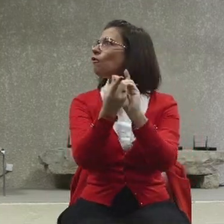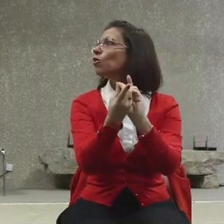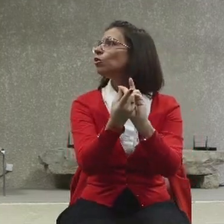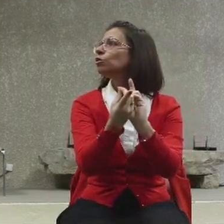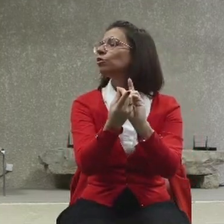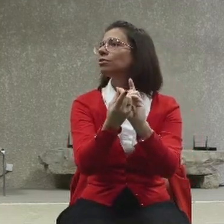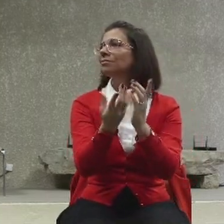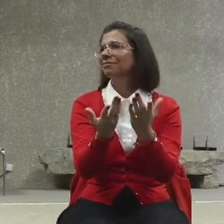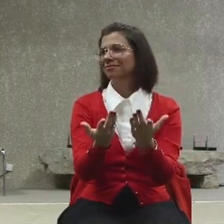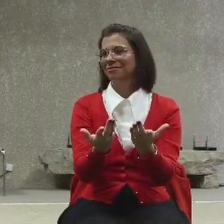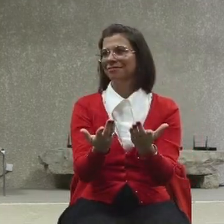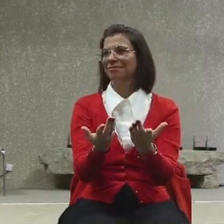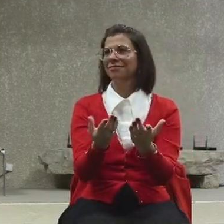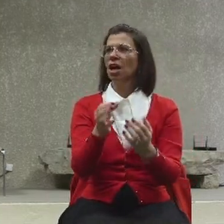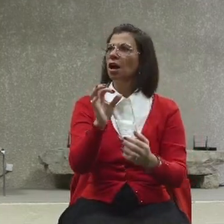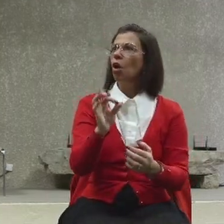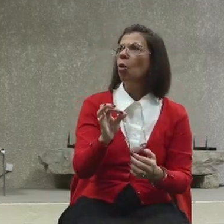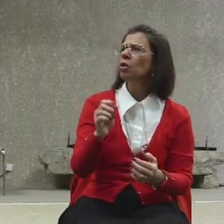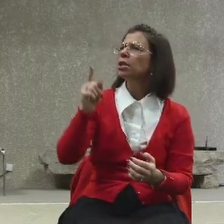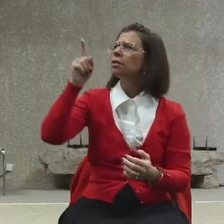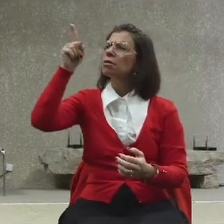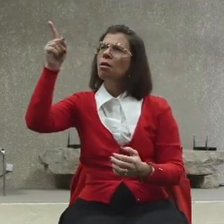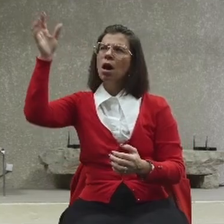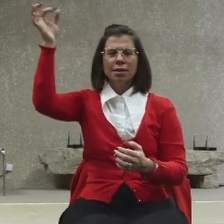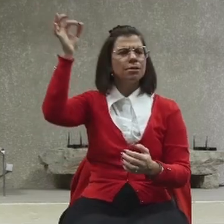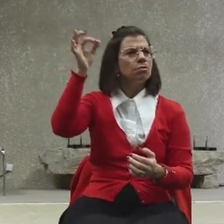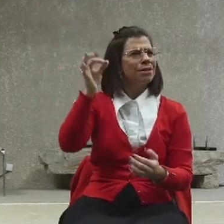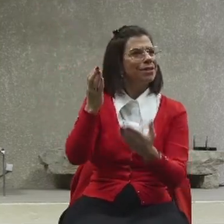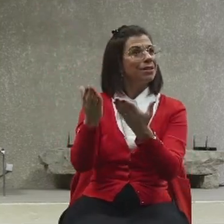mort. Et notre part à nous, avant tout,